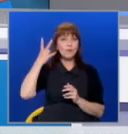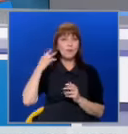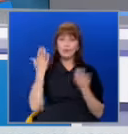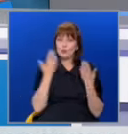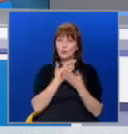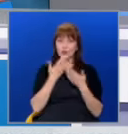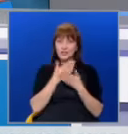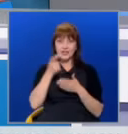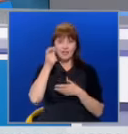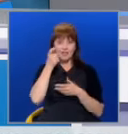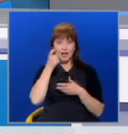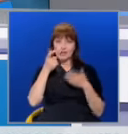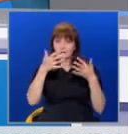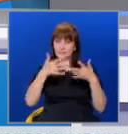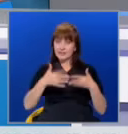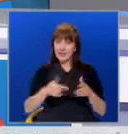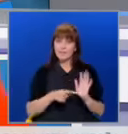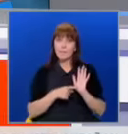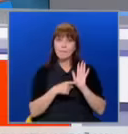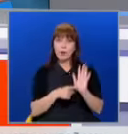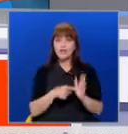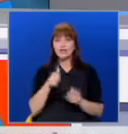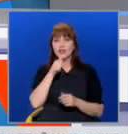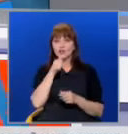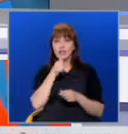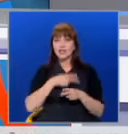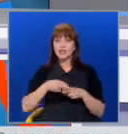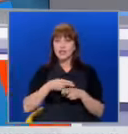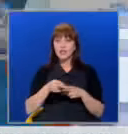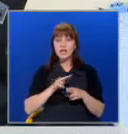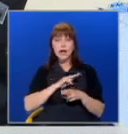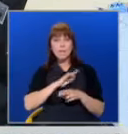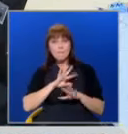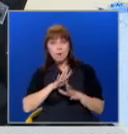Варна, данните показват, че водата ще е чиста поне до средата на юли.